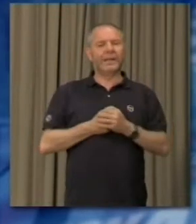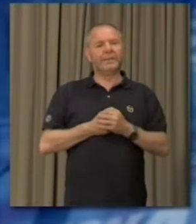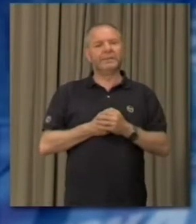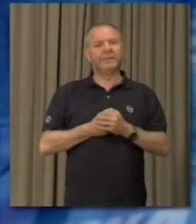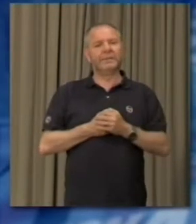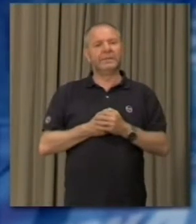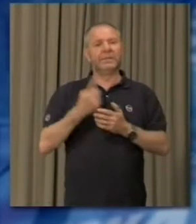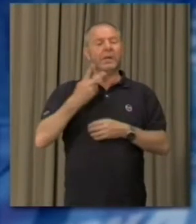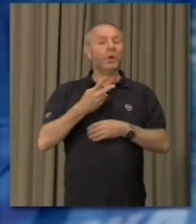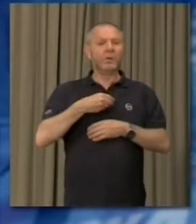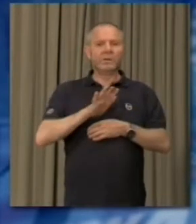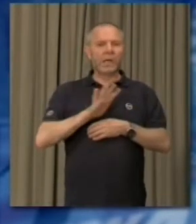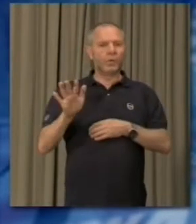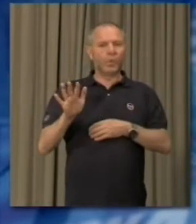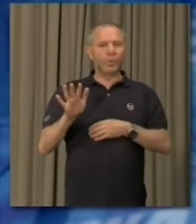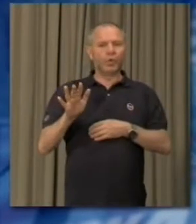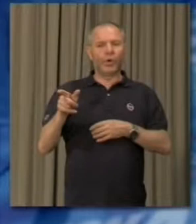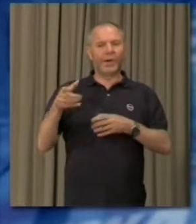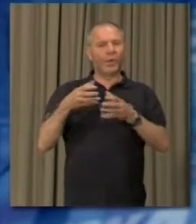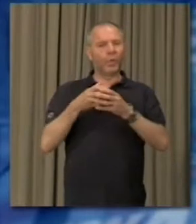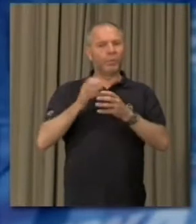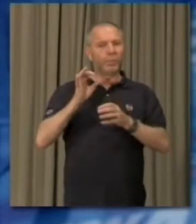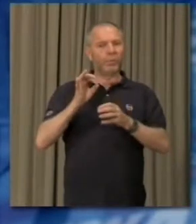con l'assoluzione dei rappresentanti dell'azienda.